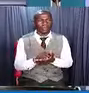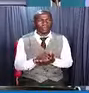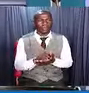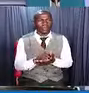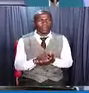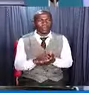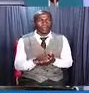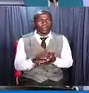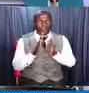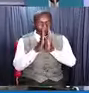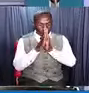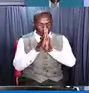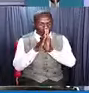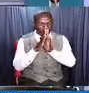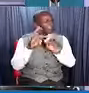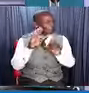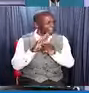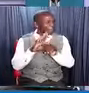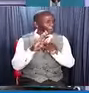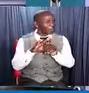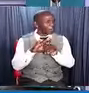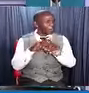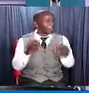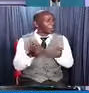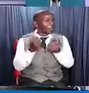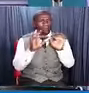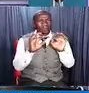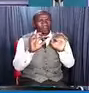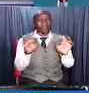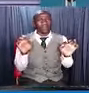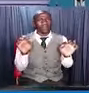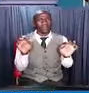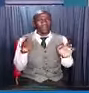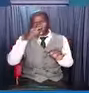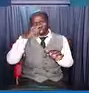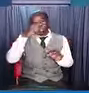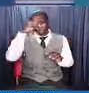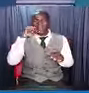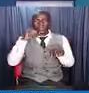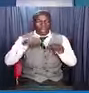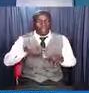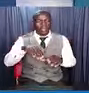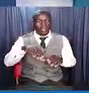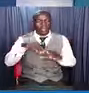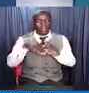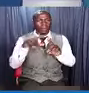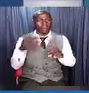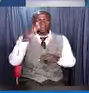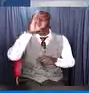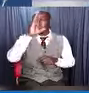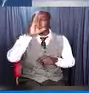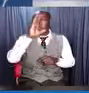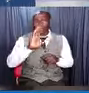Ndio mtaona mnaomba mengi hayafanyiki. That's why you'll pray so much and nothing happens. Maana hamkai kwa ya Mungu. Because you're not staying in the word of